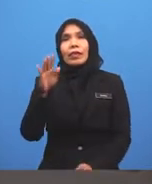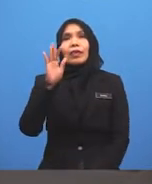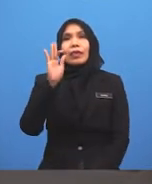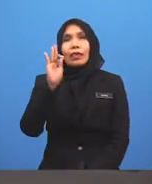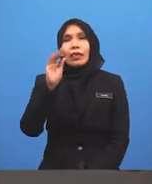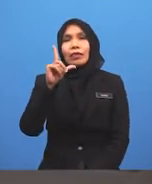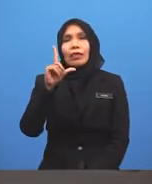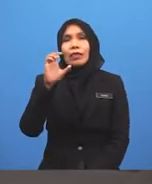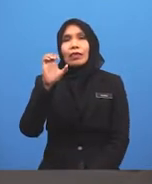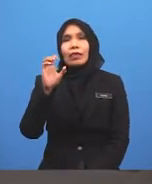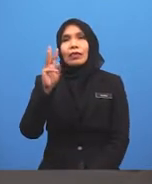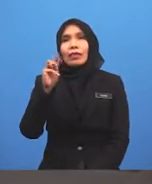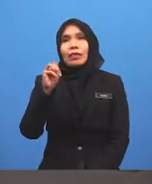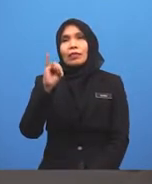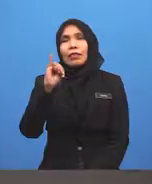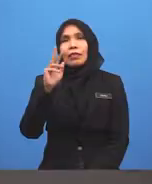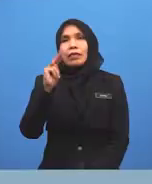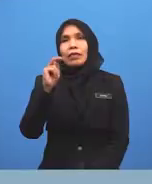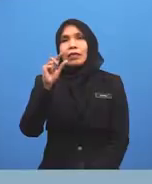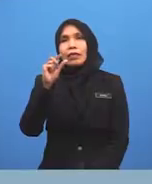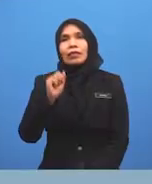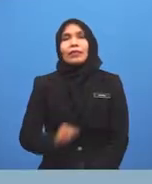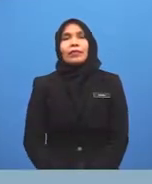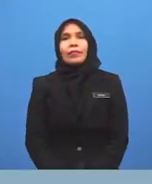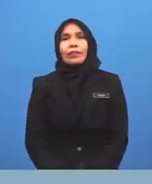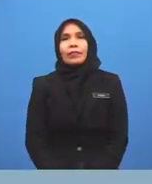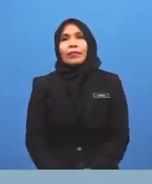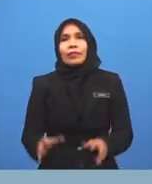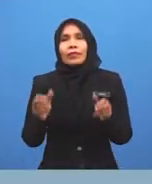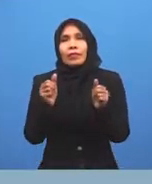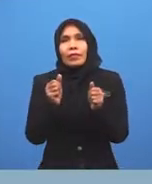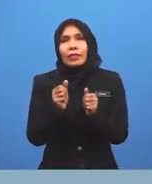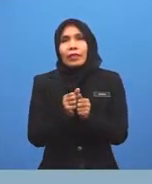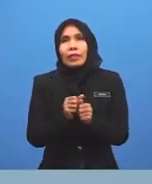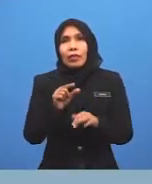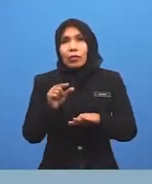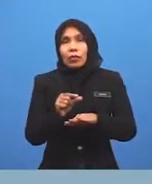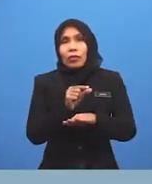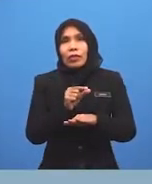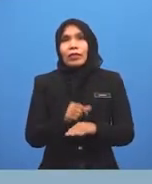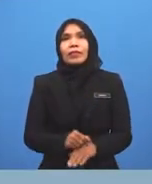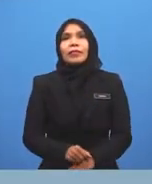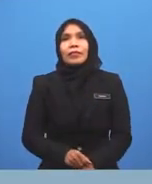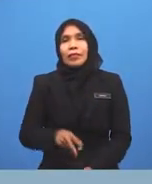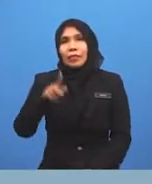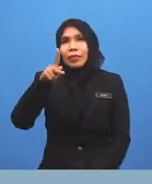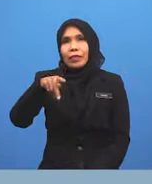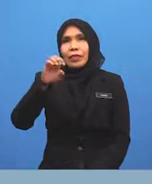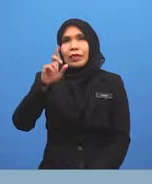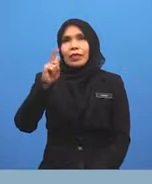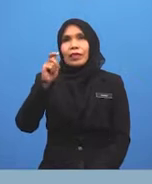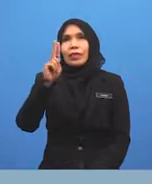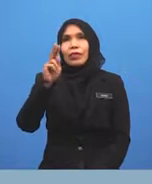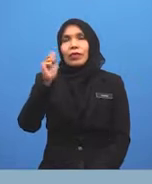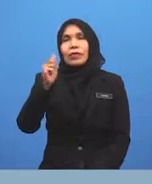bagi menentukan arah arus aruhan. Dengan mengaplikasikan petua tangan kanan Fleming,